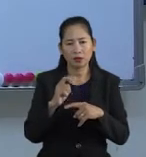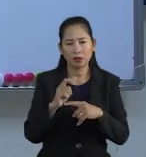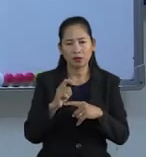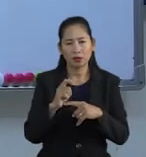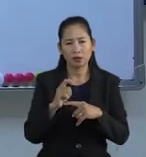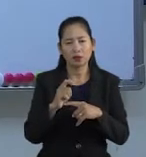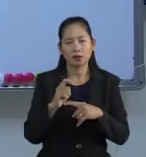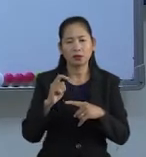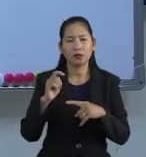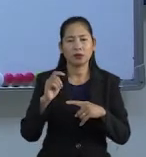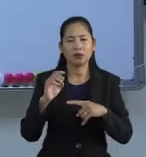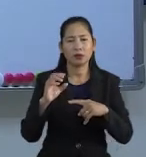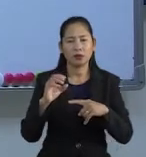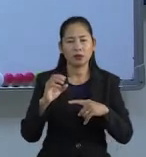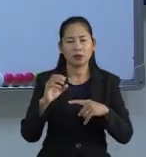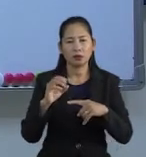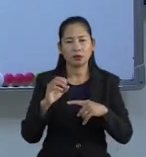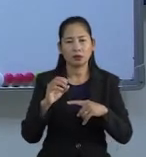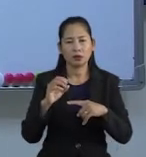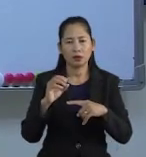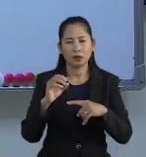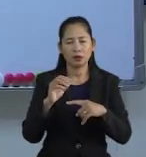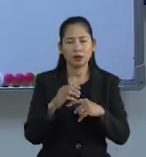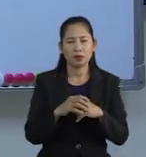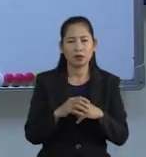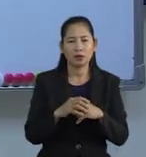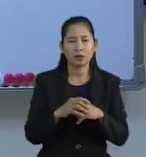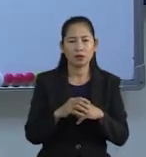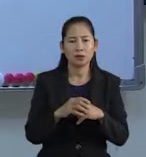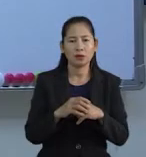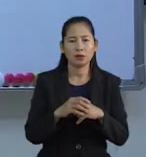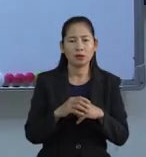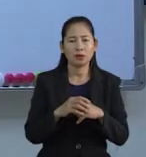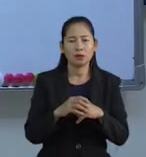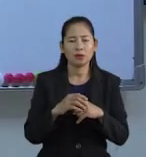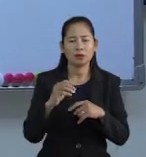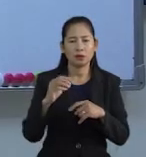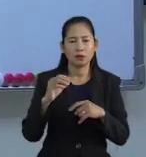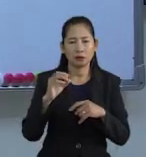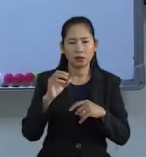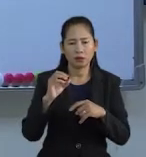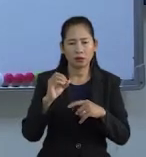và nữ phần này nơi tung